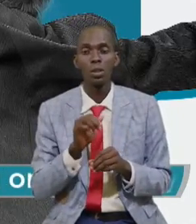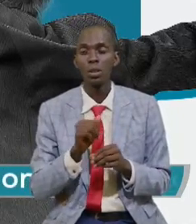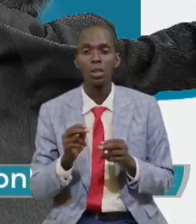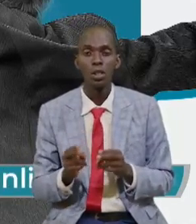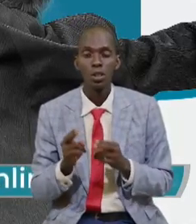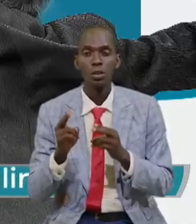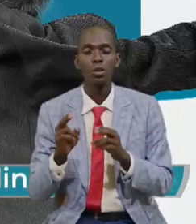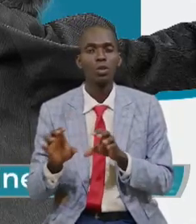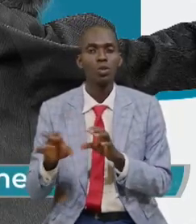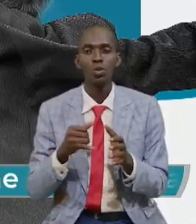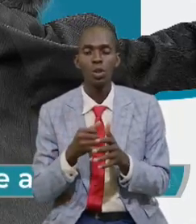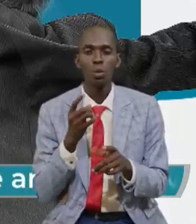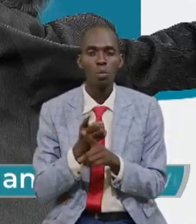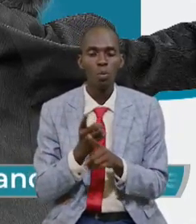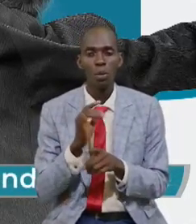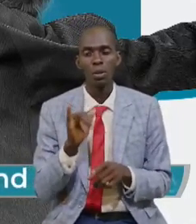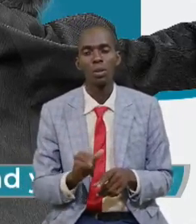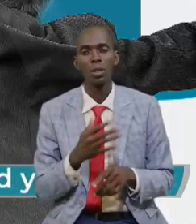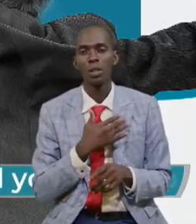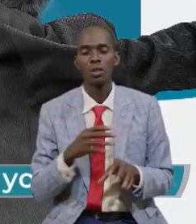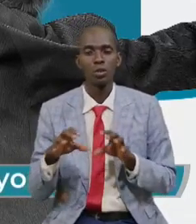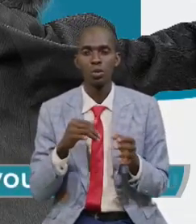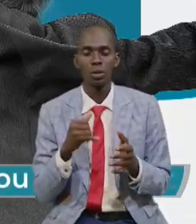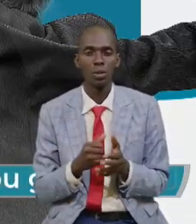Que les conseillers